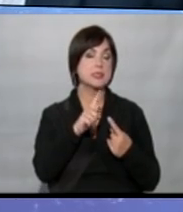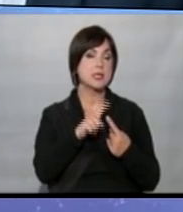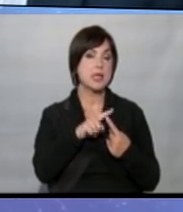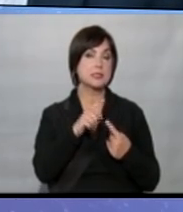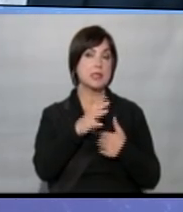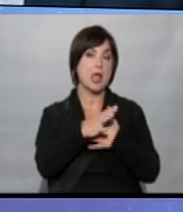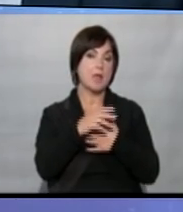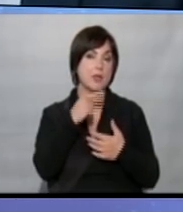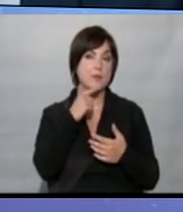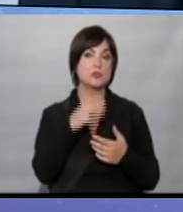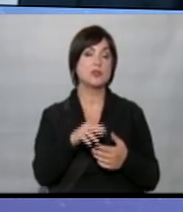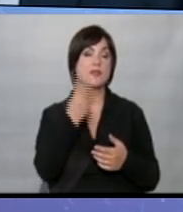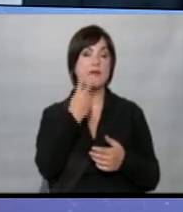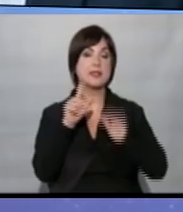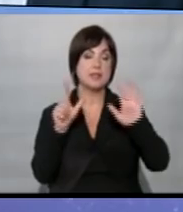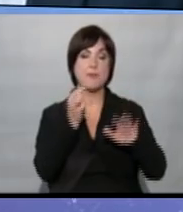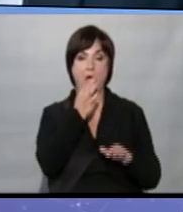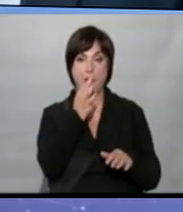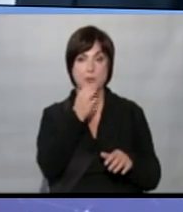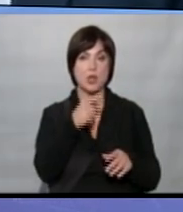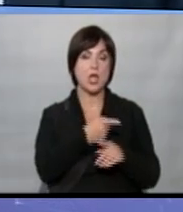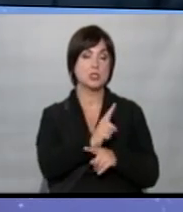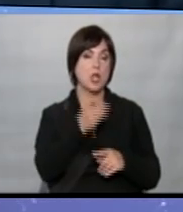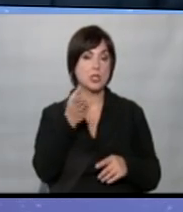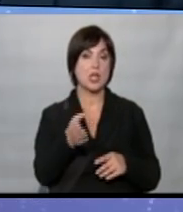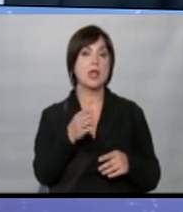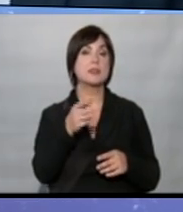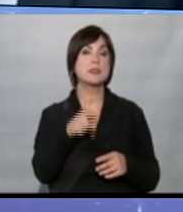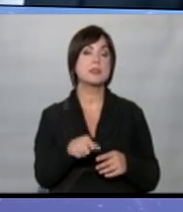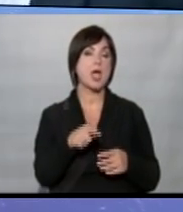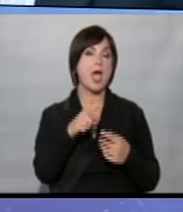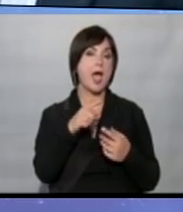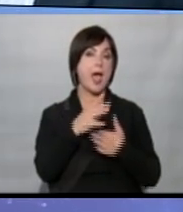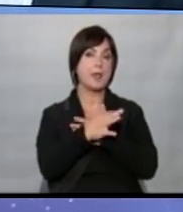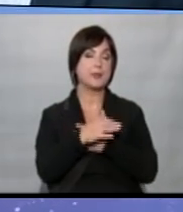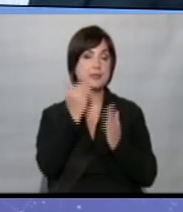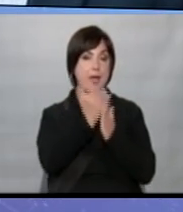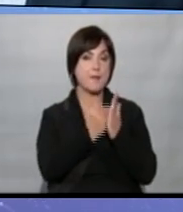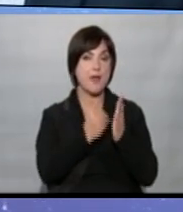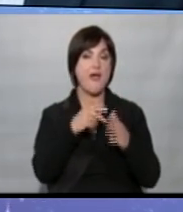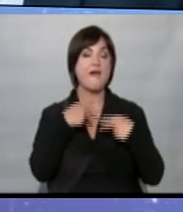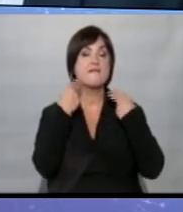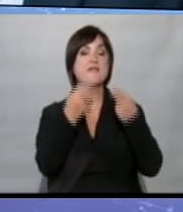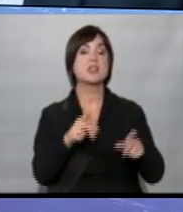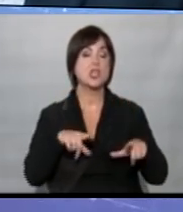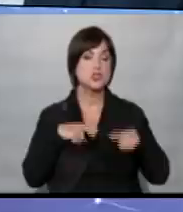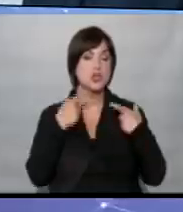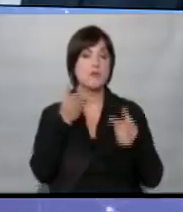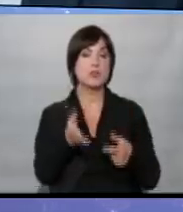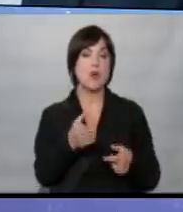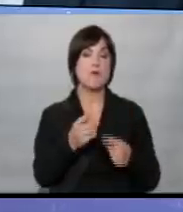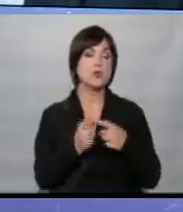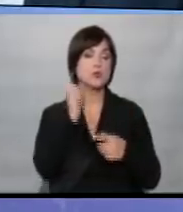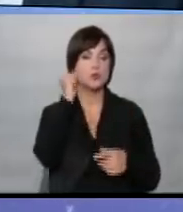имаше ефект е да се случи 27 април. Мислам, тоа е ефектот на тиранската платформа. Враќањето назад во живот сега на тие